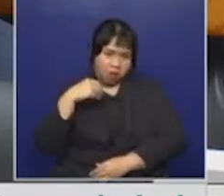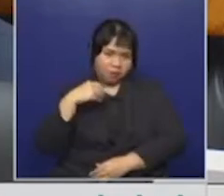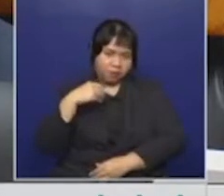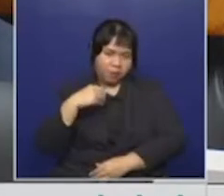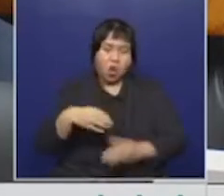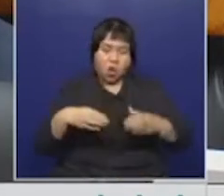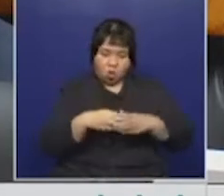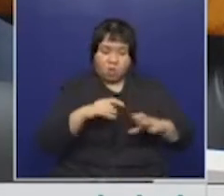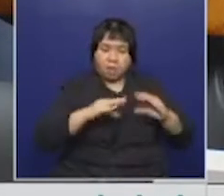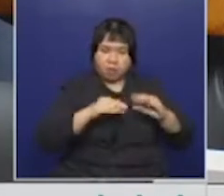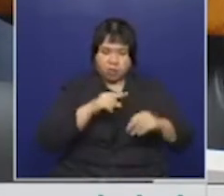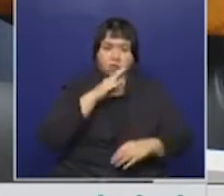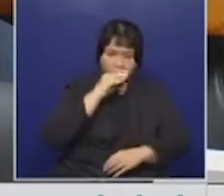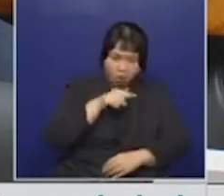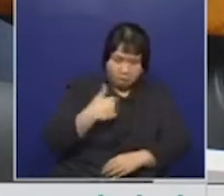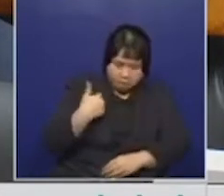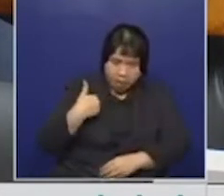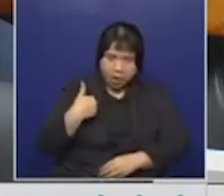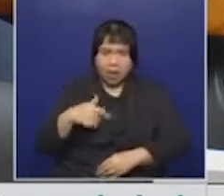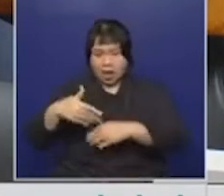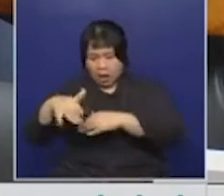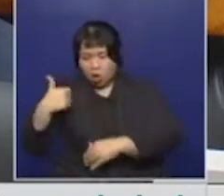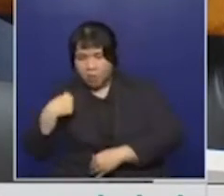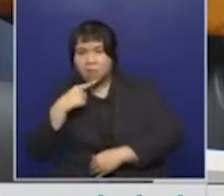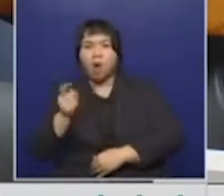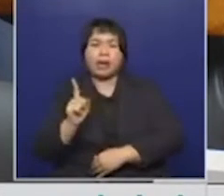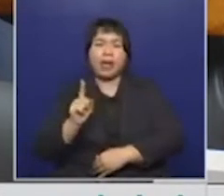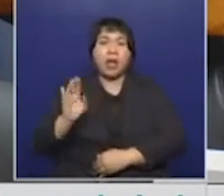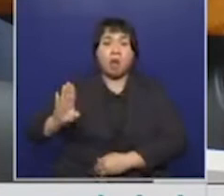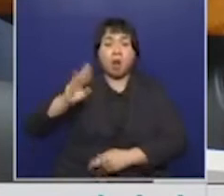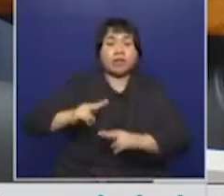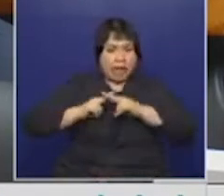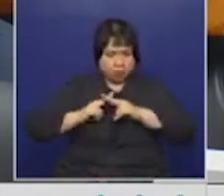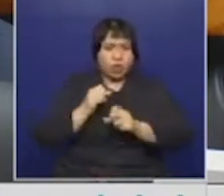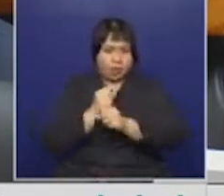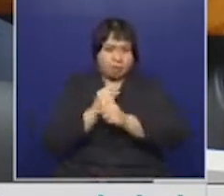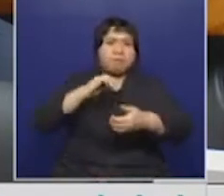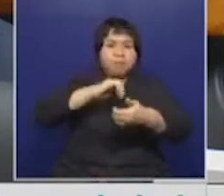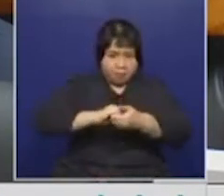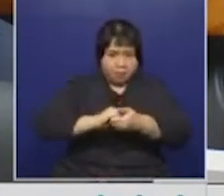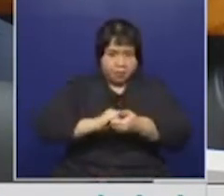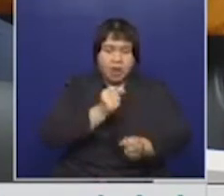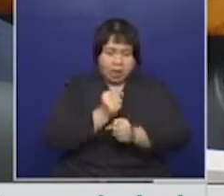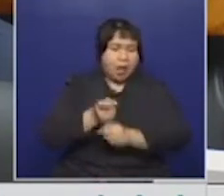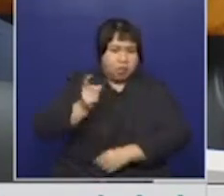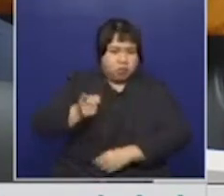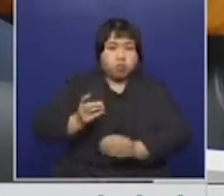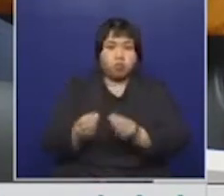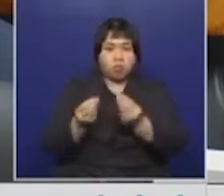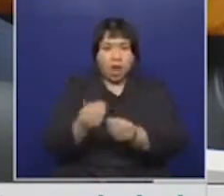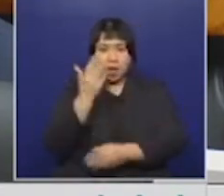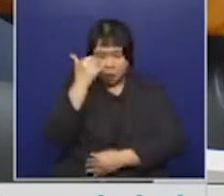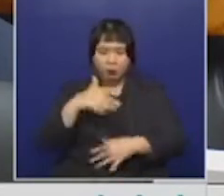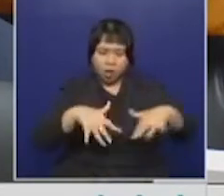ครั้งนี้ว่าจะในสภาหรืออาสภานั่นคือการทำMOUร่วมกับเอกชนเหล่านี้เพื่อรักษางานที่มั่นคงเพราะ